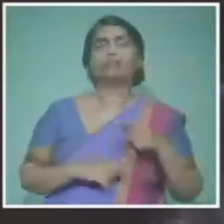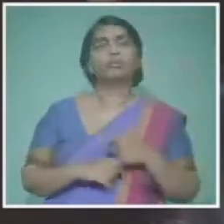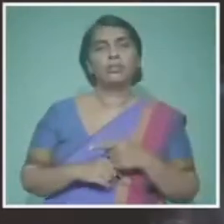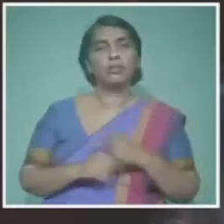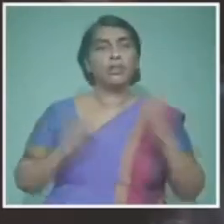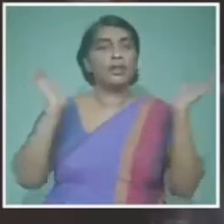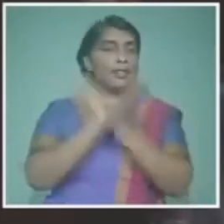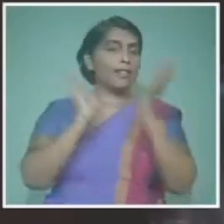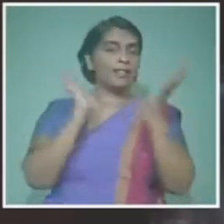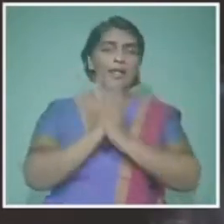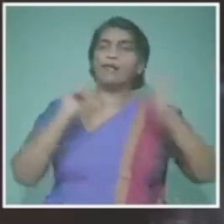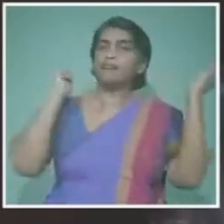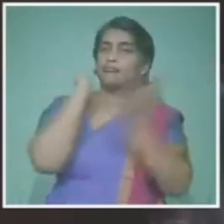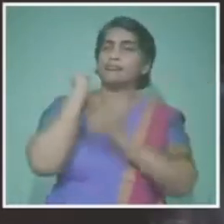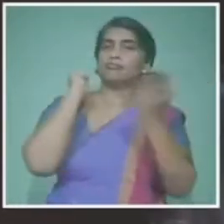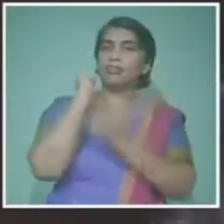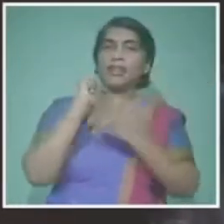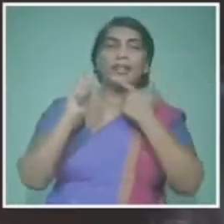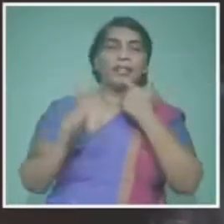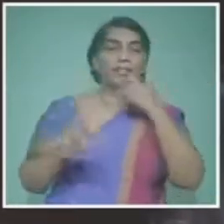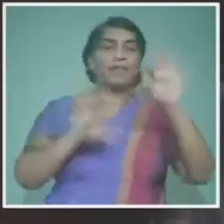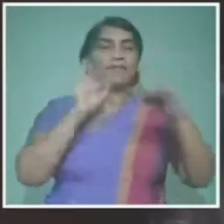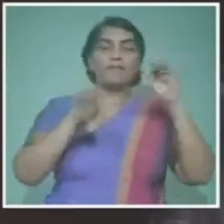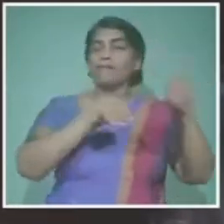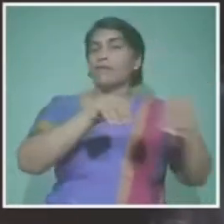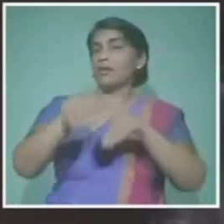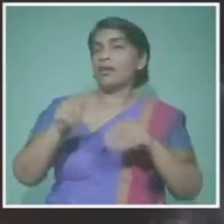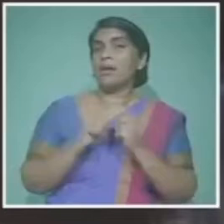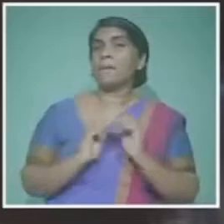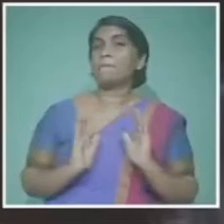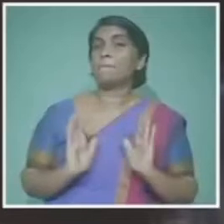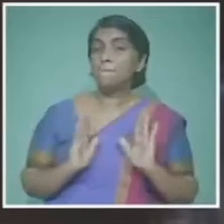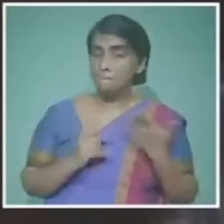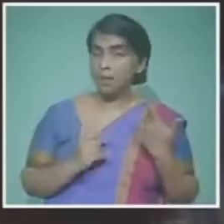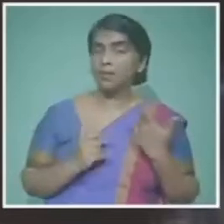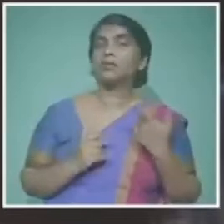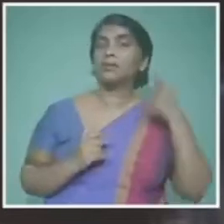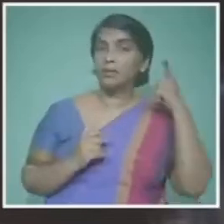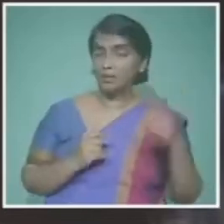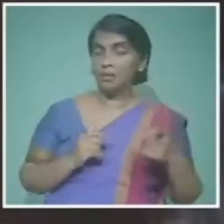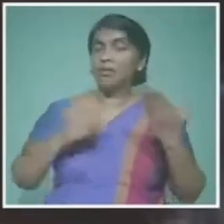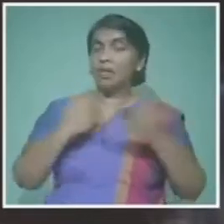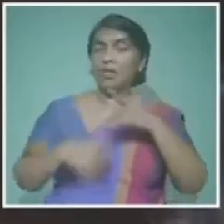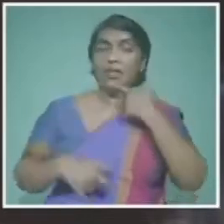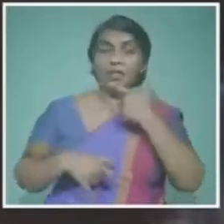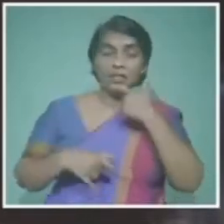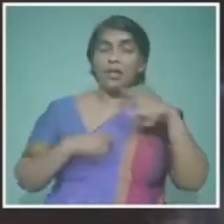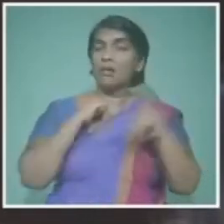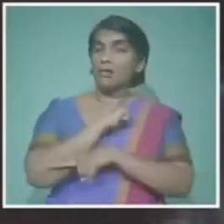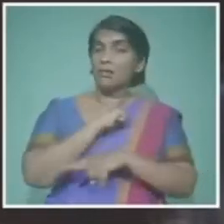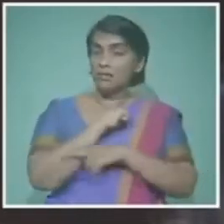මේ වනාන්තරනේ සුද්ධ කරලා මේ තේවත්තු ඇදුවා. රබර් වතු ඇදුවා. හමනක් නැමෙයිනේ. ඒ අදන තේ